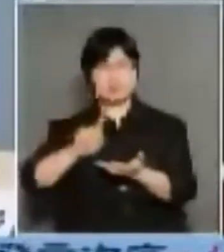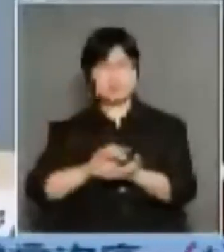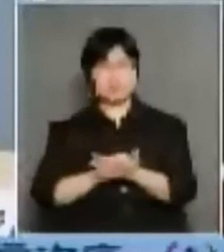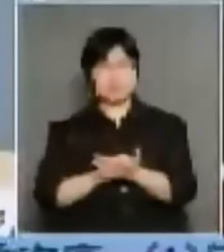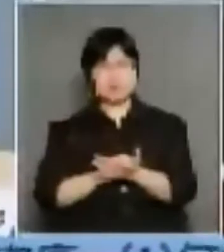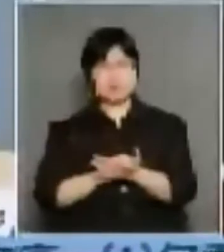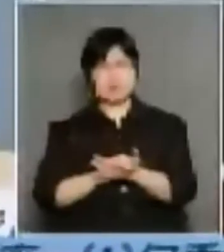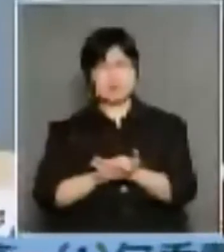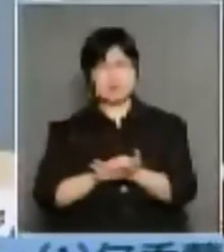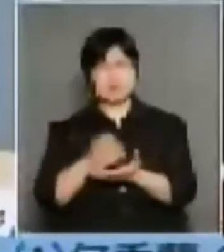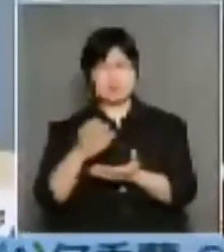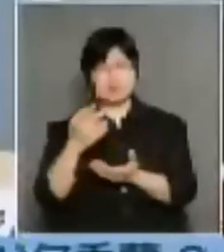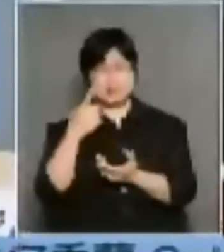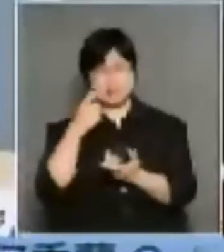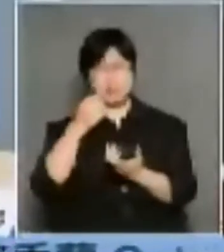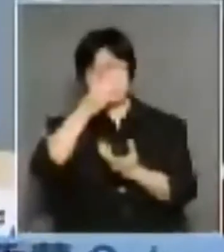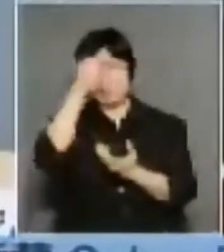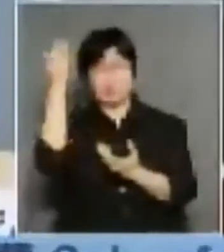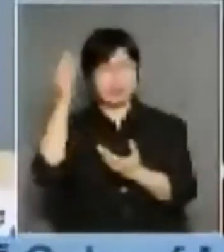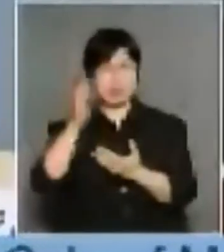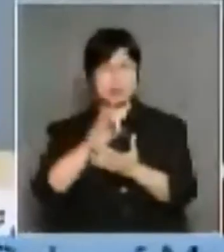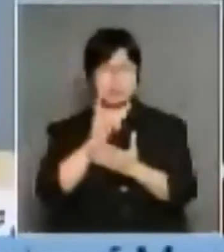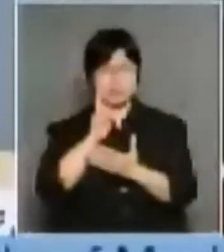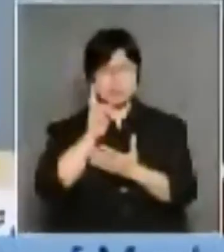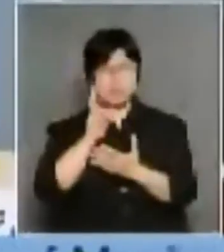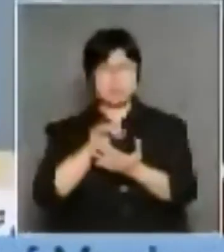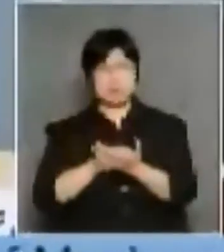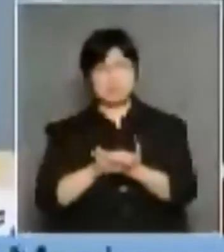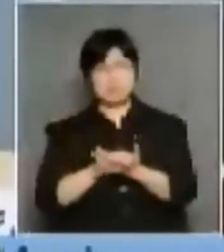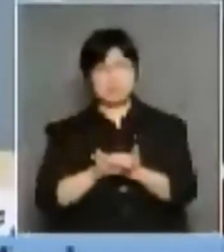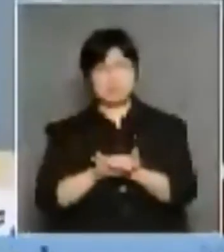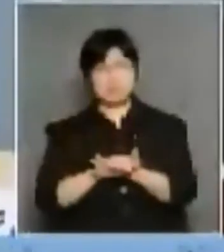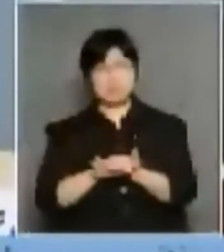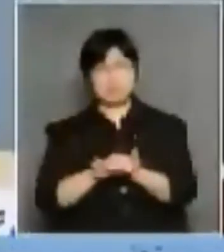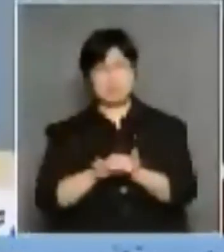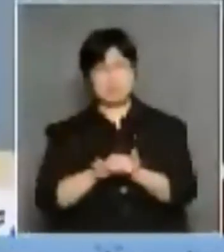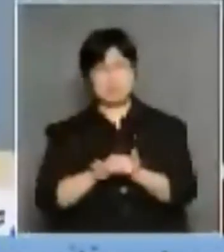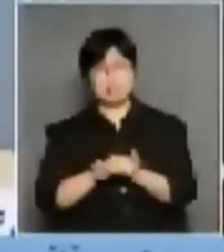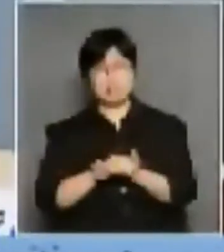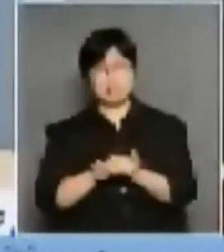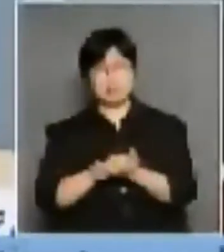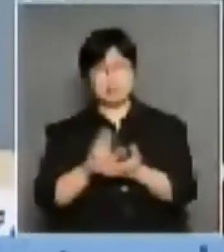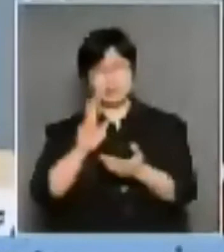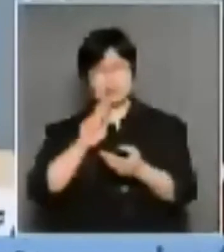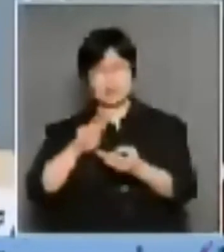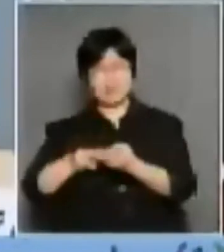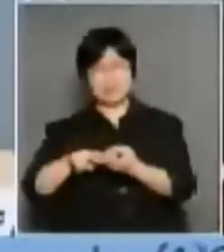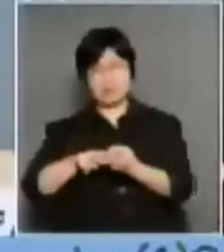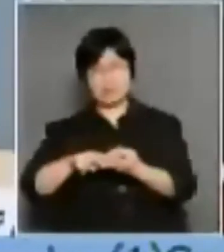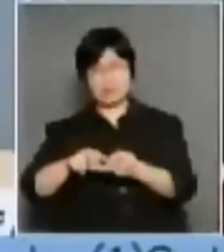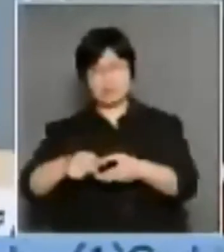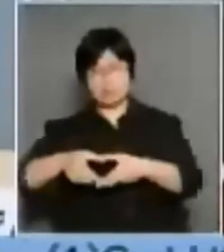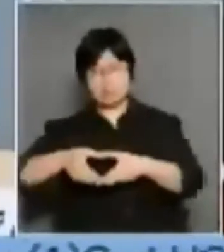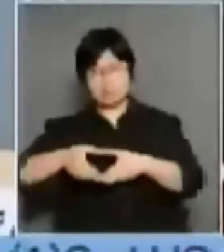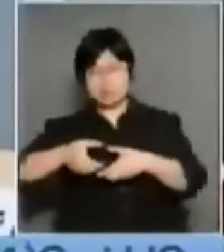咁樣突然間忘記曬，好似去咗個飲咗嗰個忘井咁樣，係